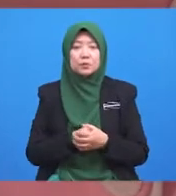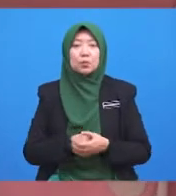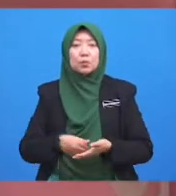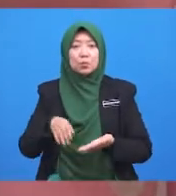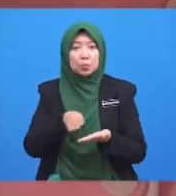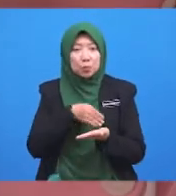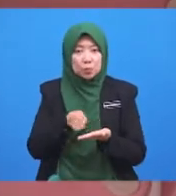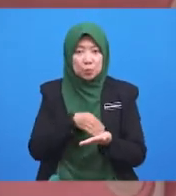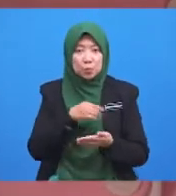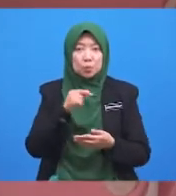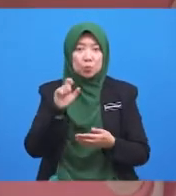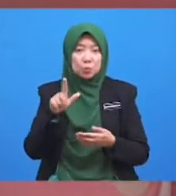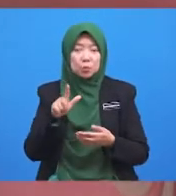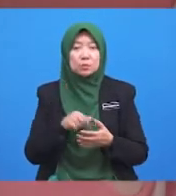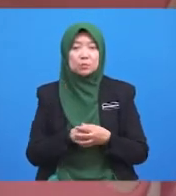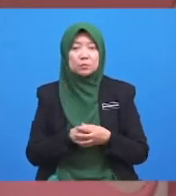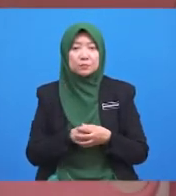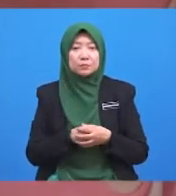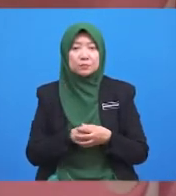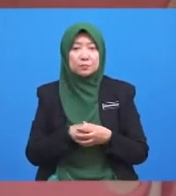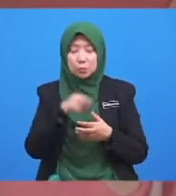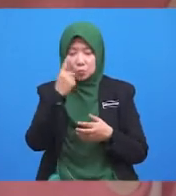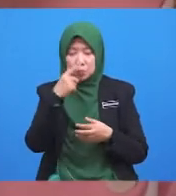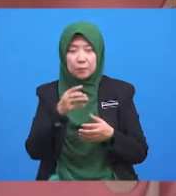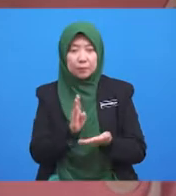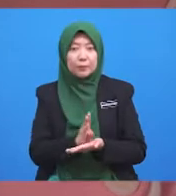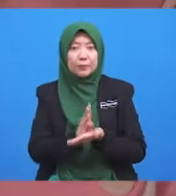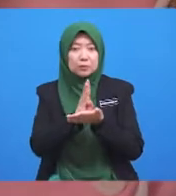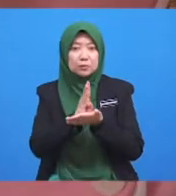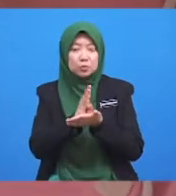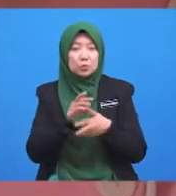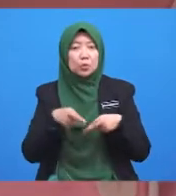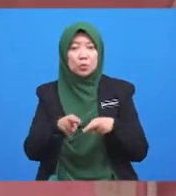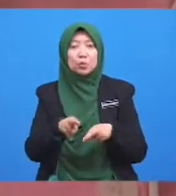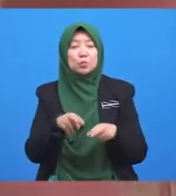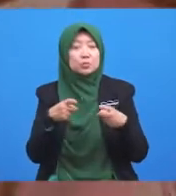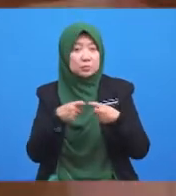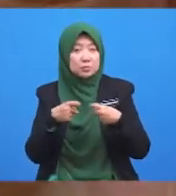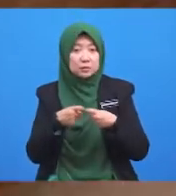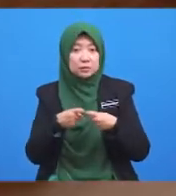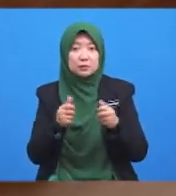pad Faradik, ia akan membantu arus elektrik untuk bertindak dengan lebih baik.